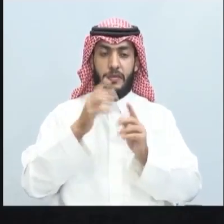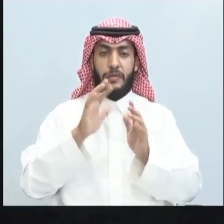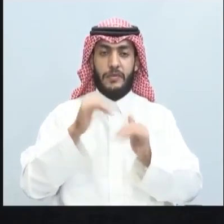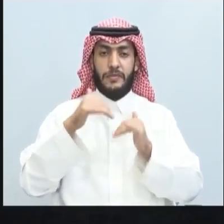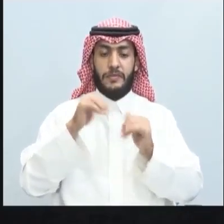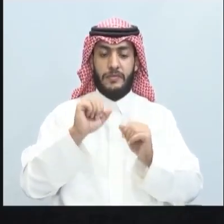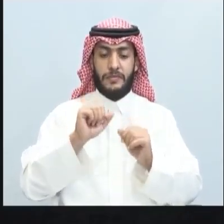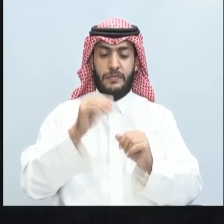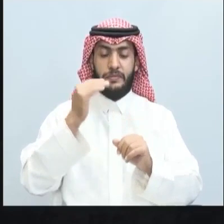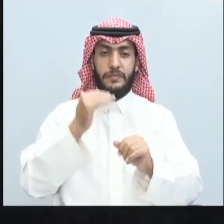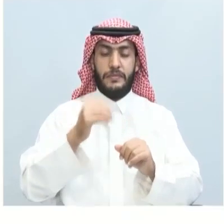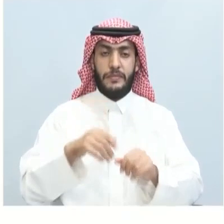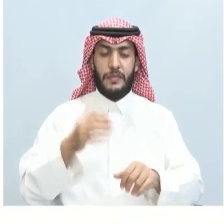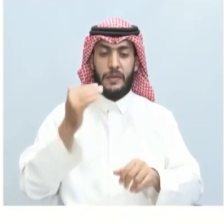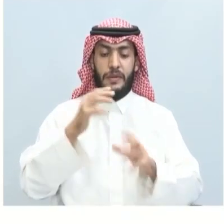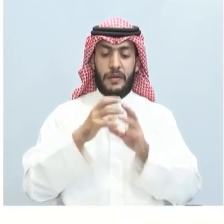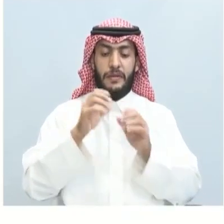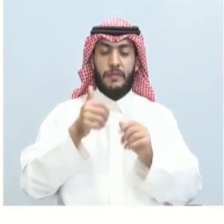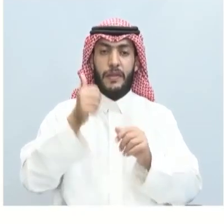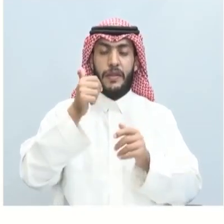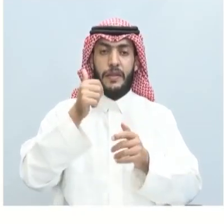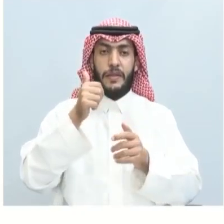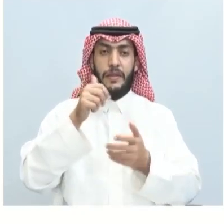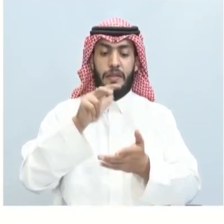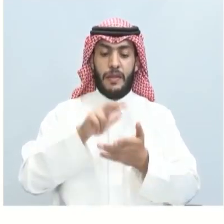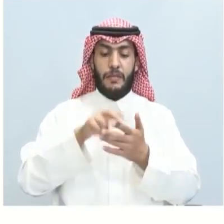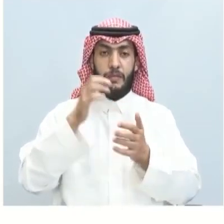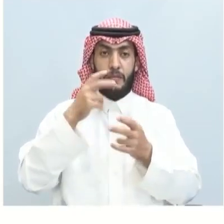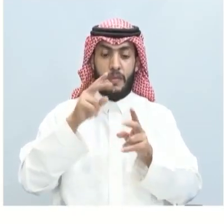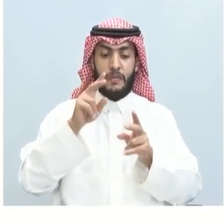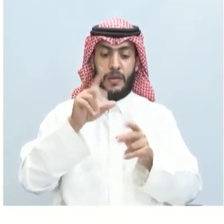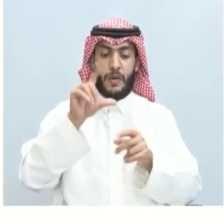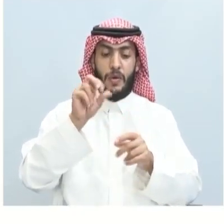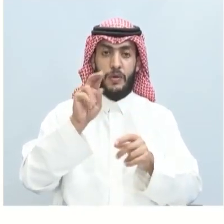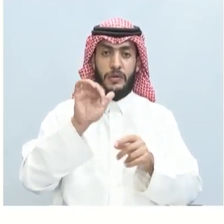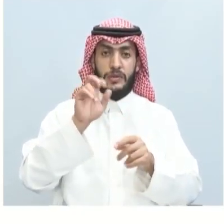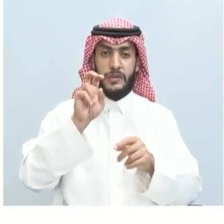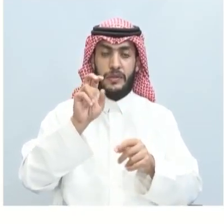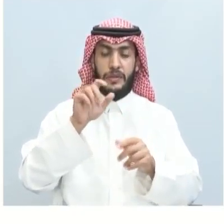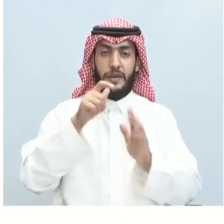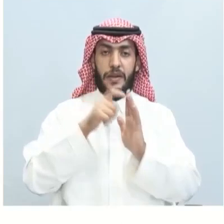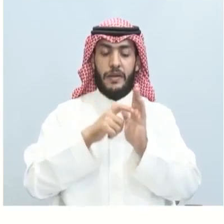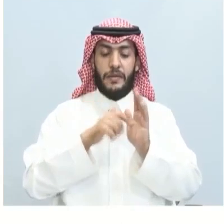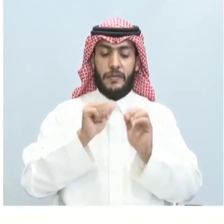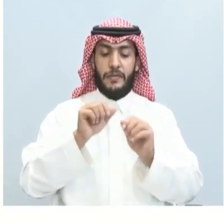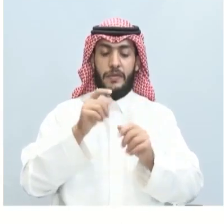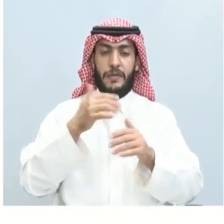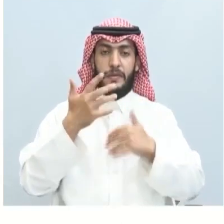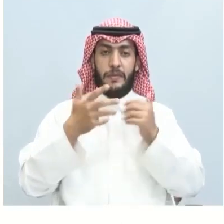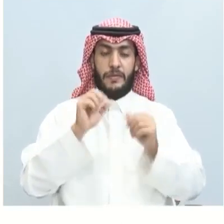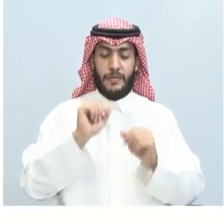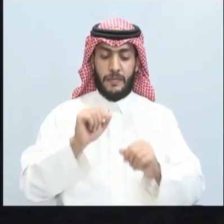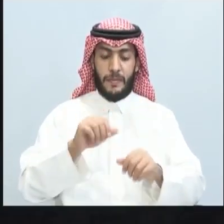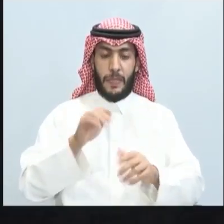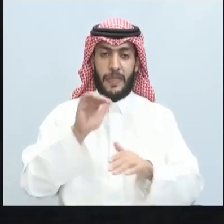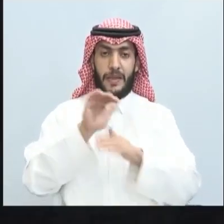والعوامل المحفزه تفسر كيف يبدا كيف يطبق مبدا لت شاتليه في انظمه في انظمه تكون في حاله متزنه